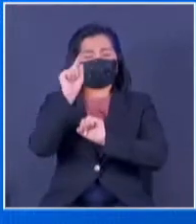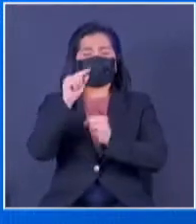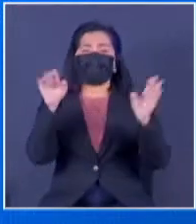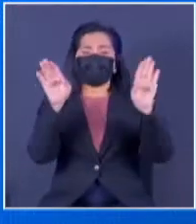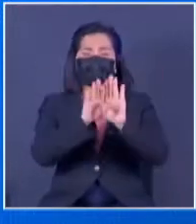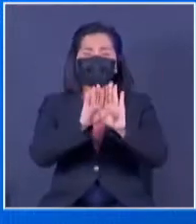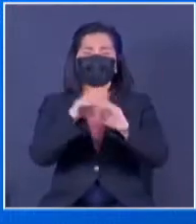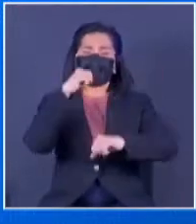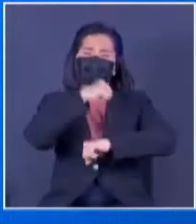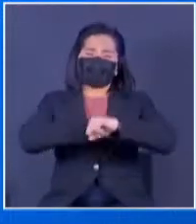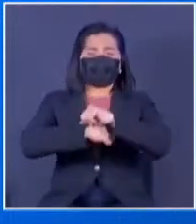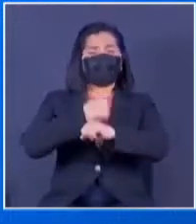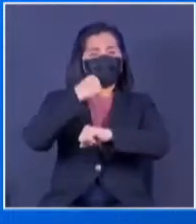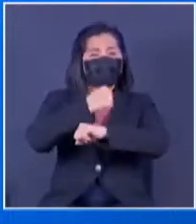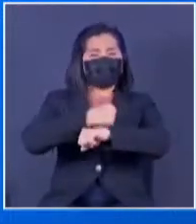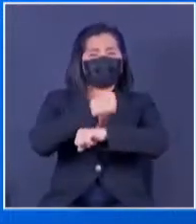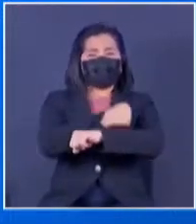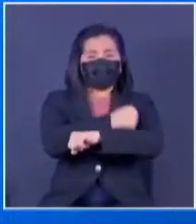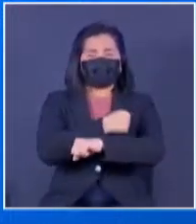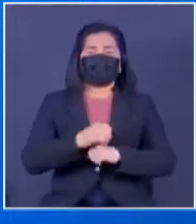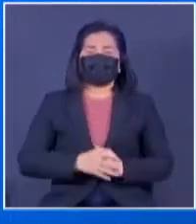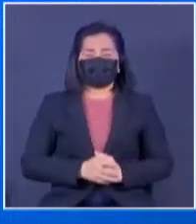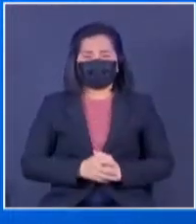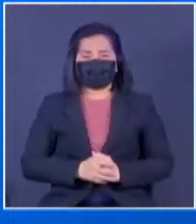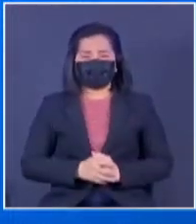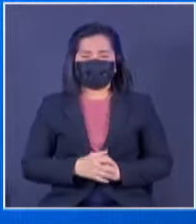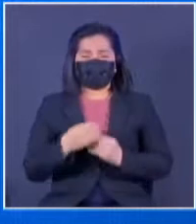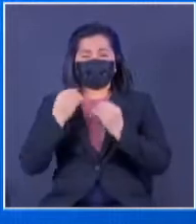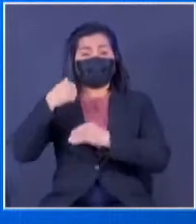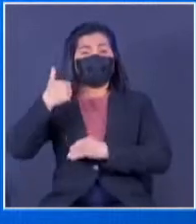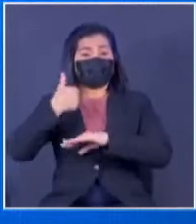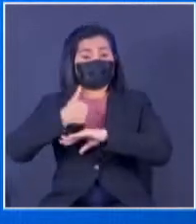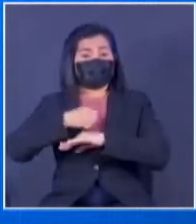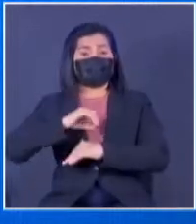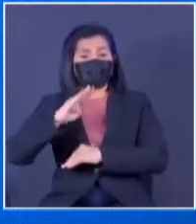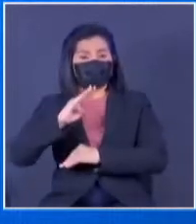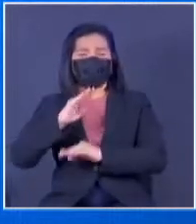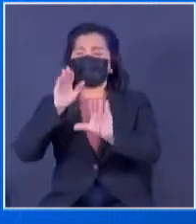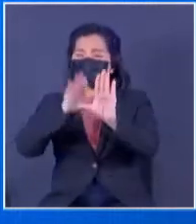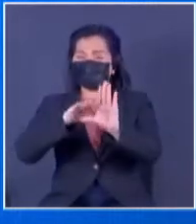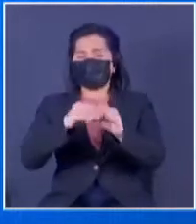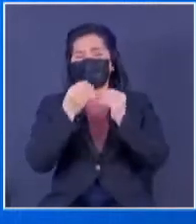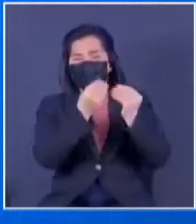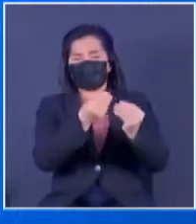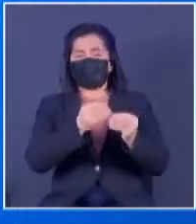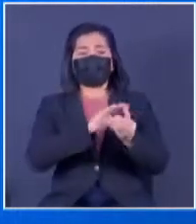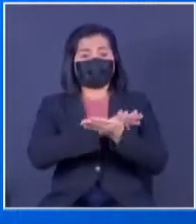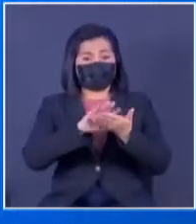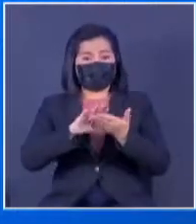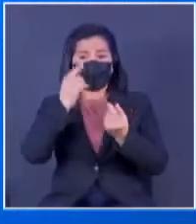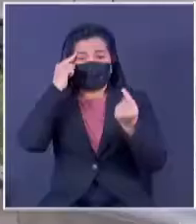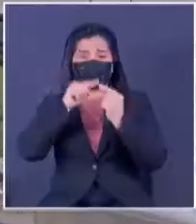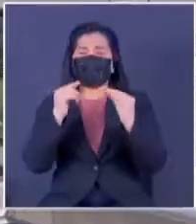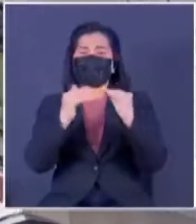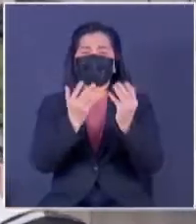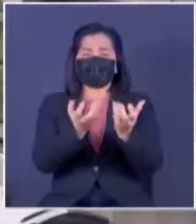านที่เป็นแคมป์คนงานก่อสร้างแล้วก็ขอให้นายจ้างเนี่ยได้เร่งดำเนินการไปขึ้นทะเบียนให้กับลูกจ้างในระบบด้วยนะครับ